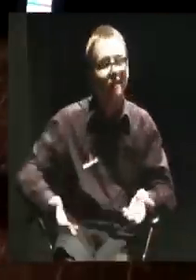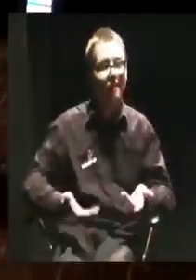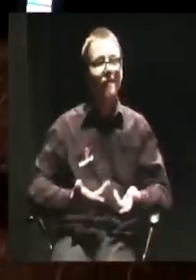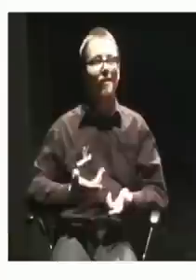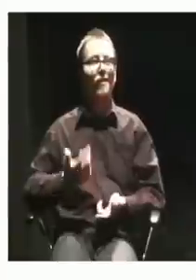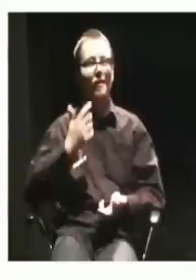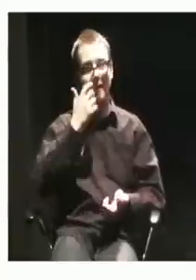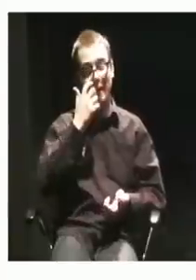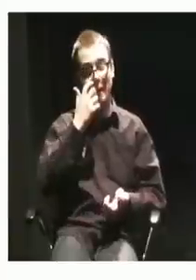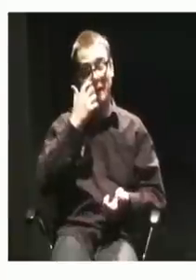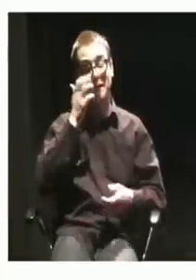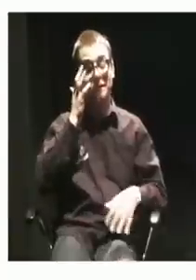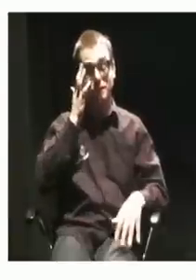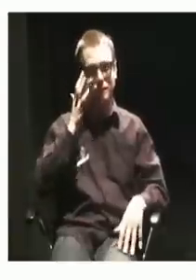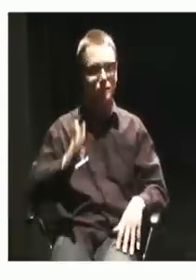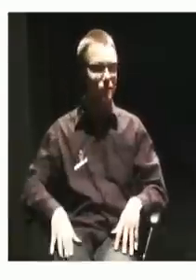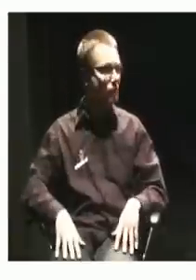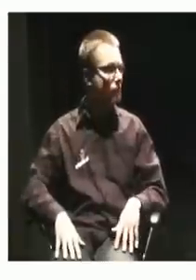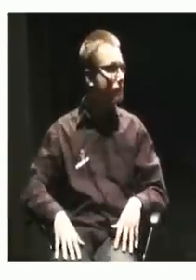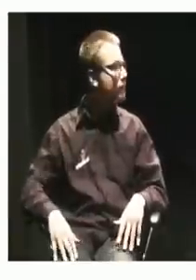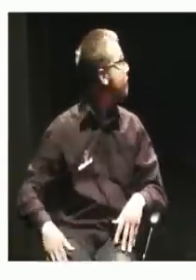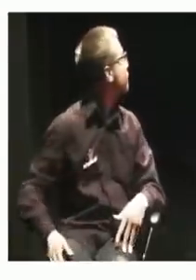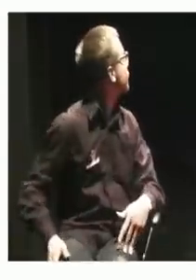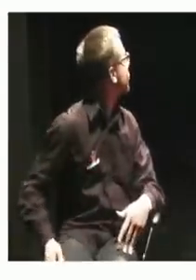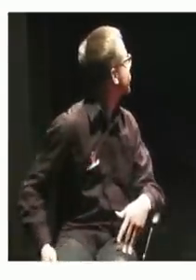W taki sposób tam trafiła.